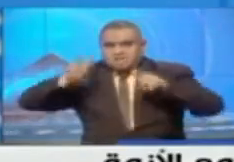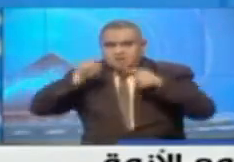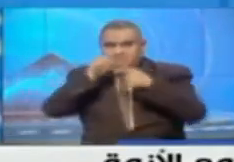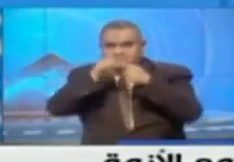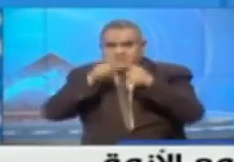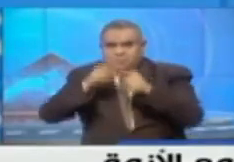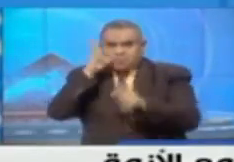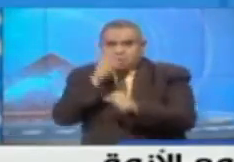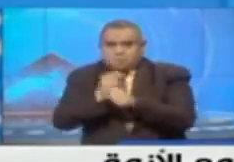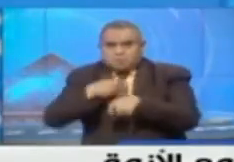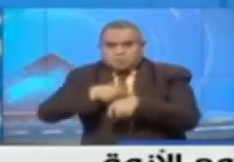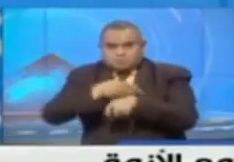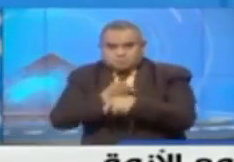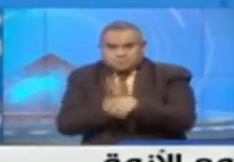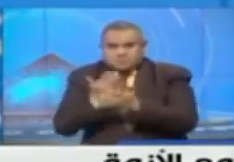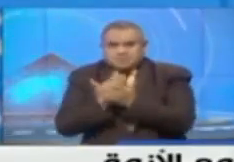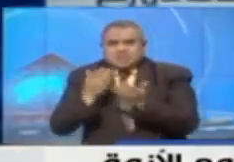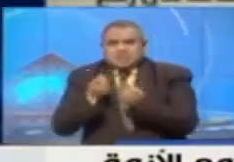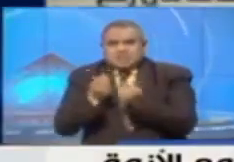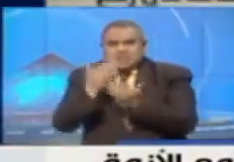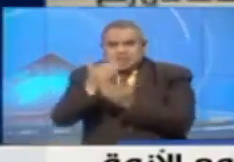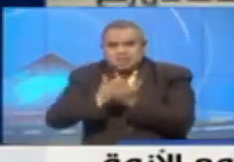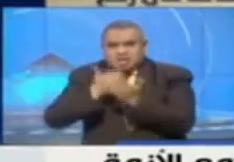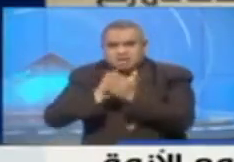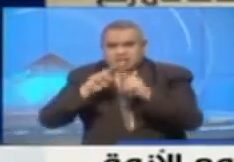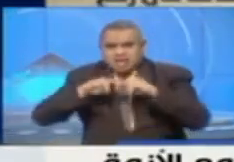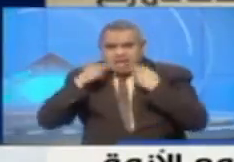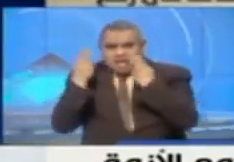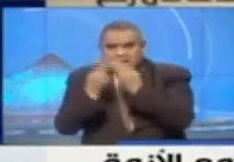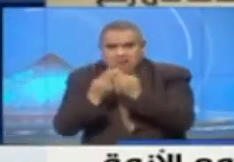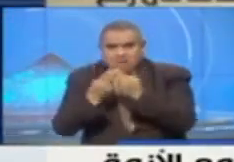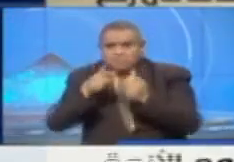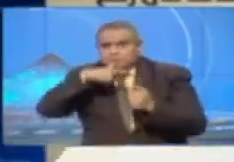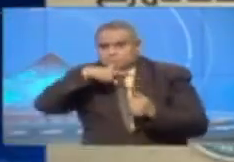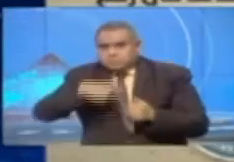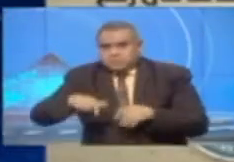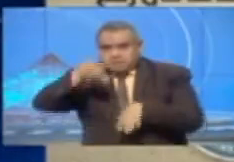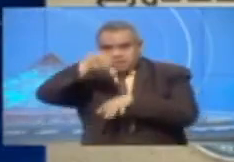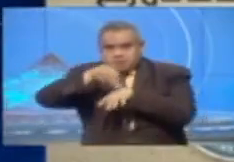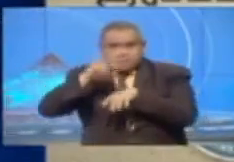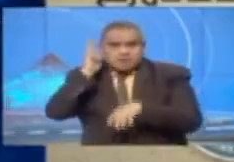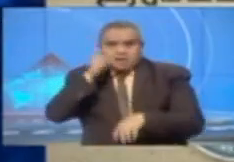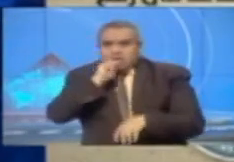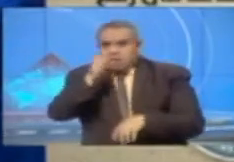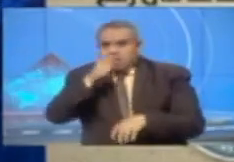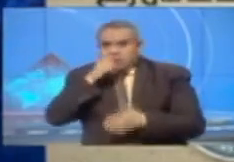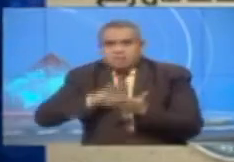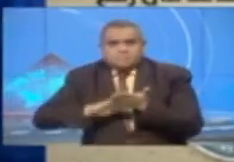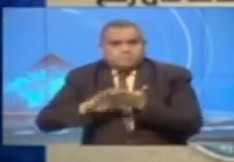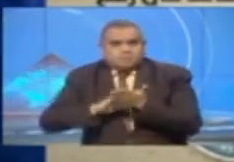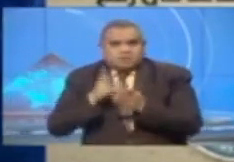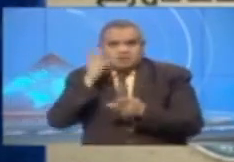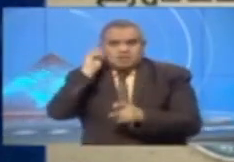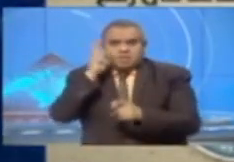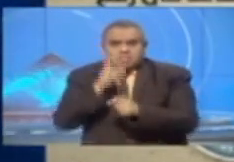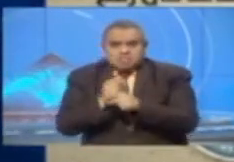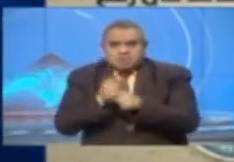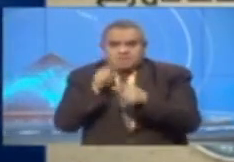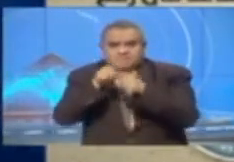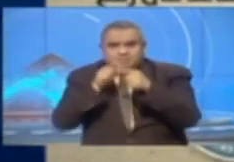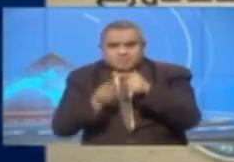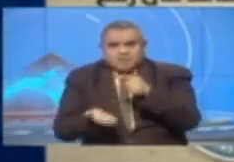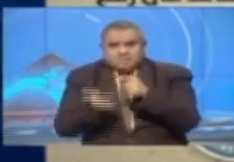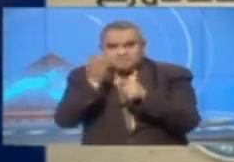ضريبة الدخل تزامنا مع الأزمة الاقتصادية العالمية. أوضح المركز الإعلامي أنه لا يتم فرض أي ضرائب